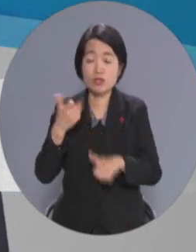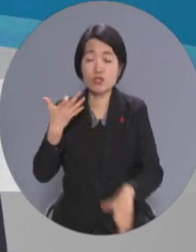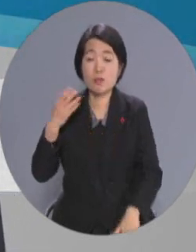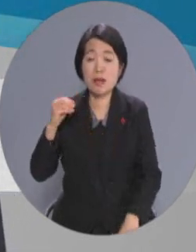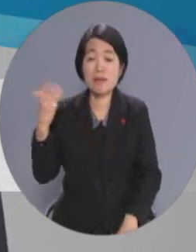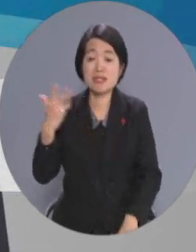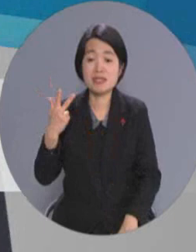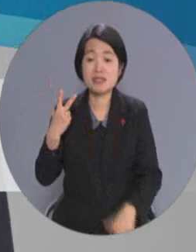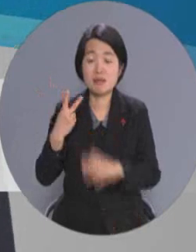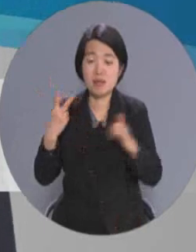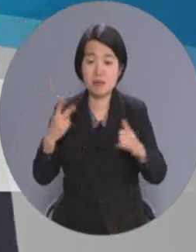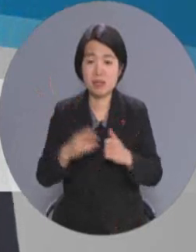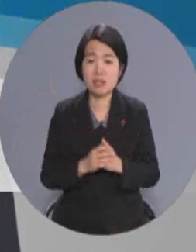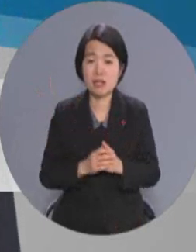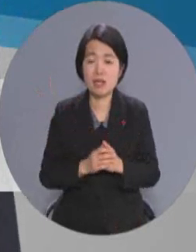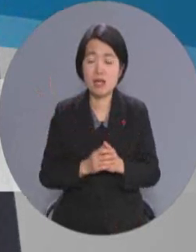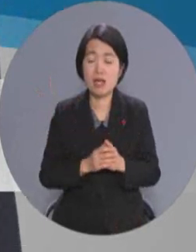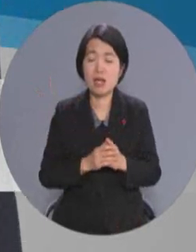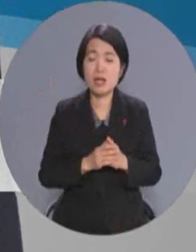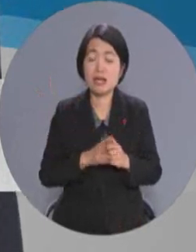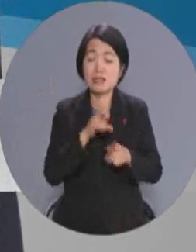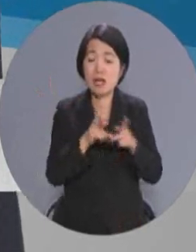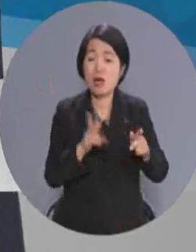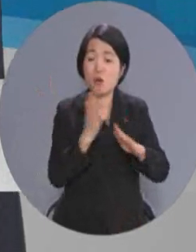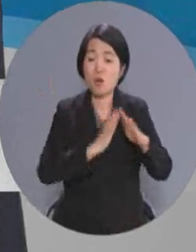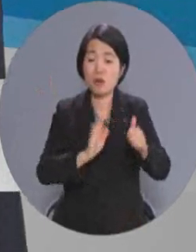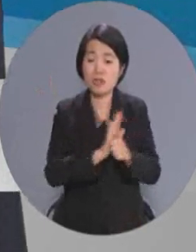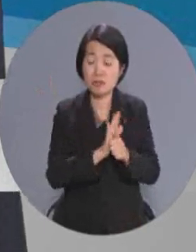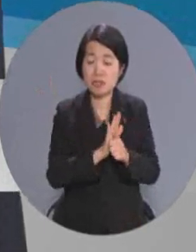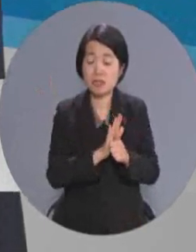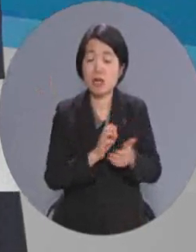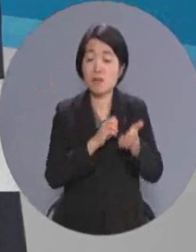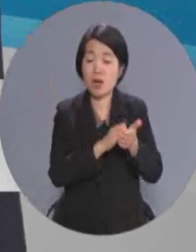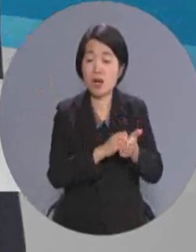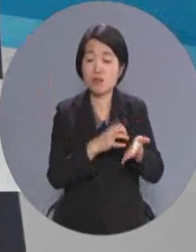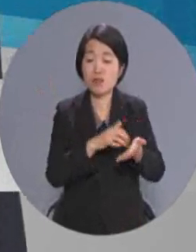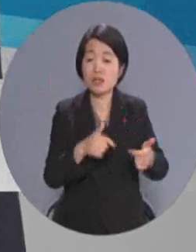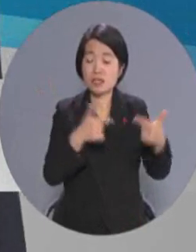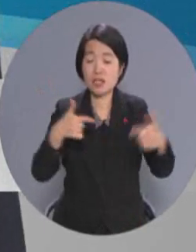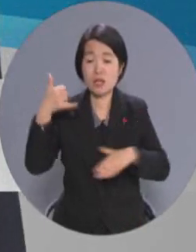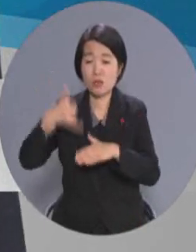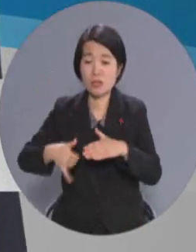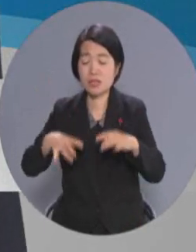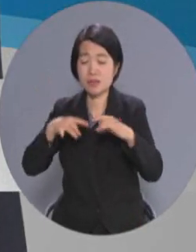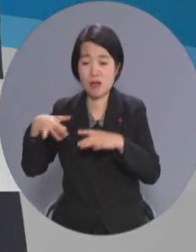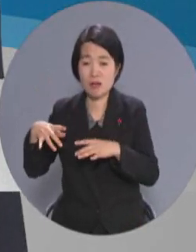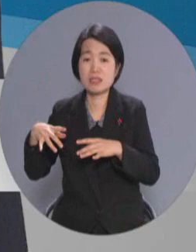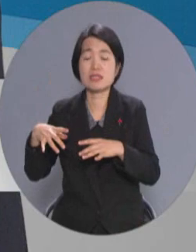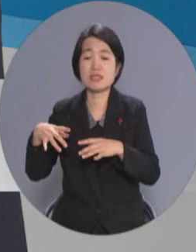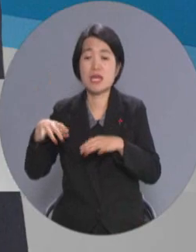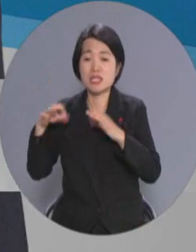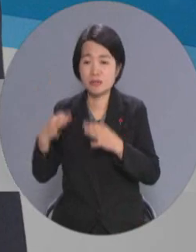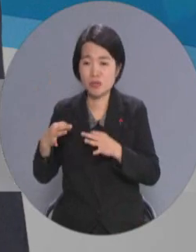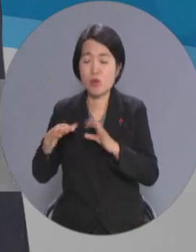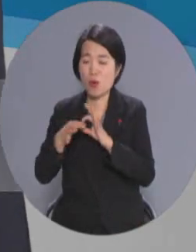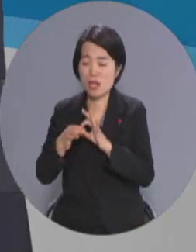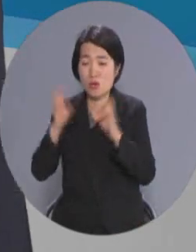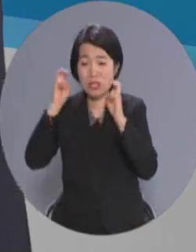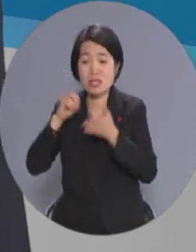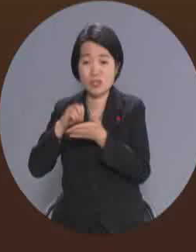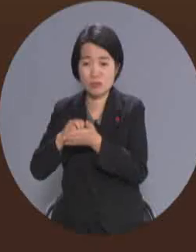됐는데요 사업 공공서비스업 취업자 수는 늘었지만 농림 어업과 전기 통신 금융업은